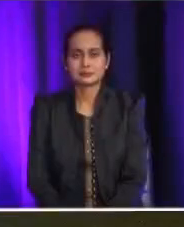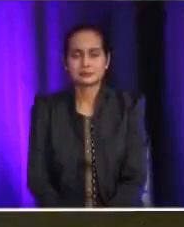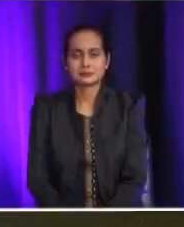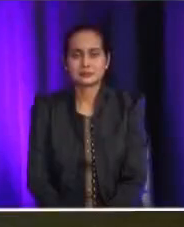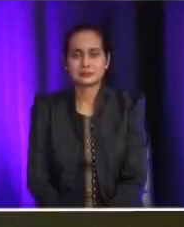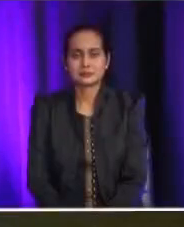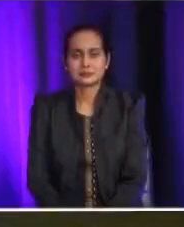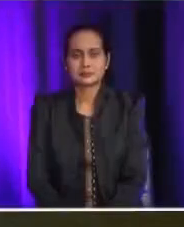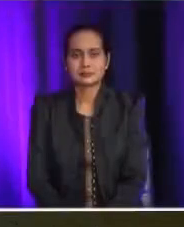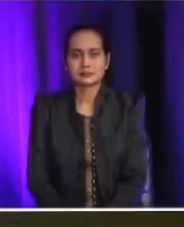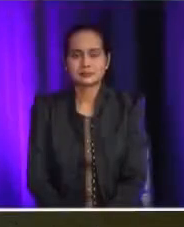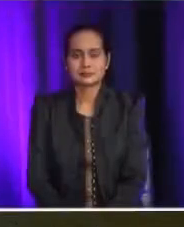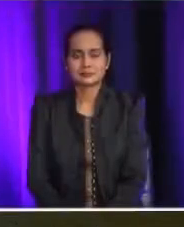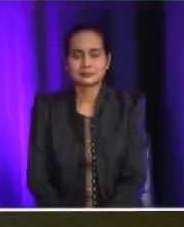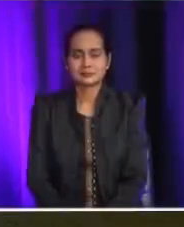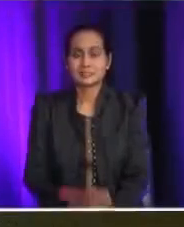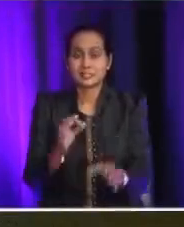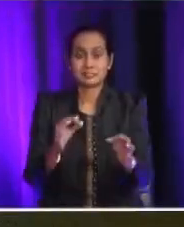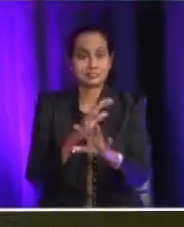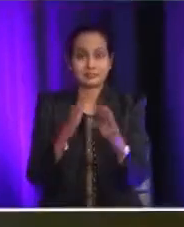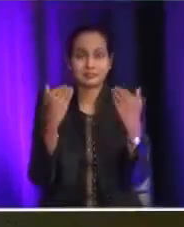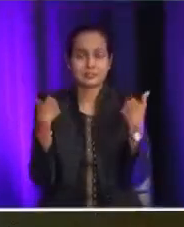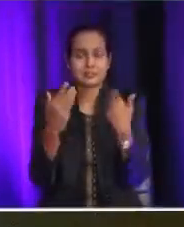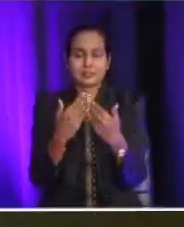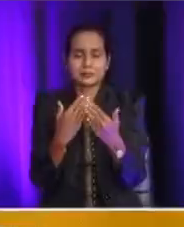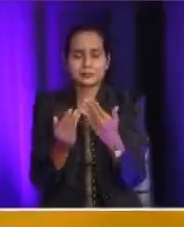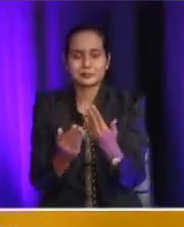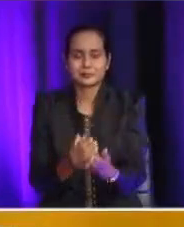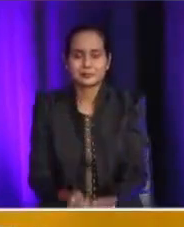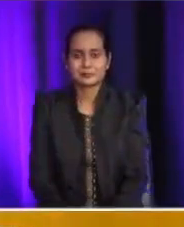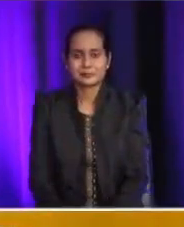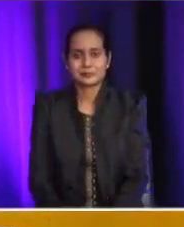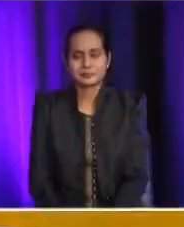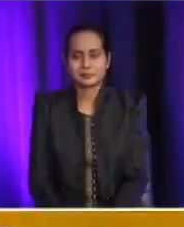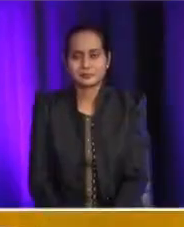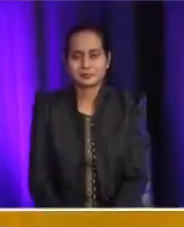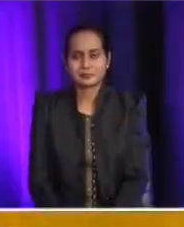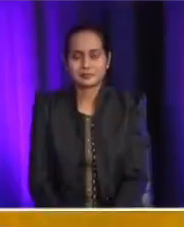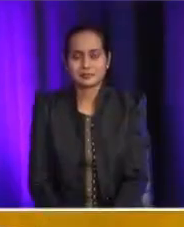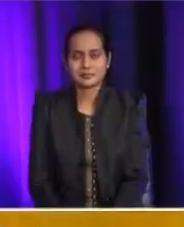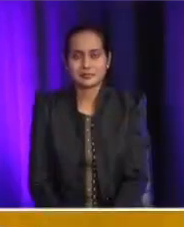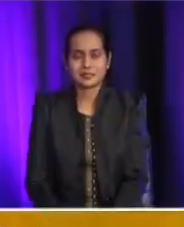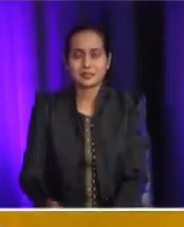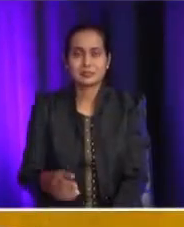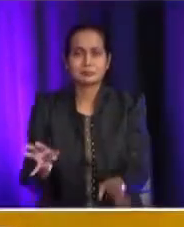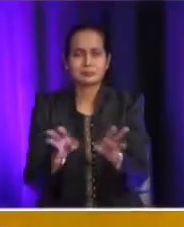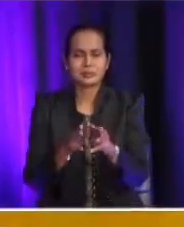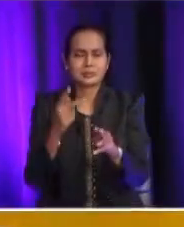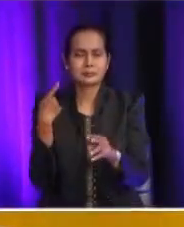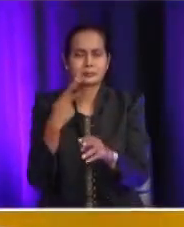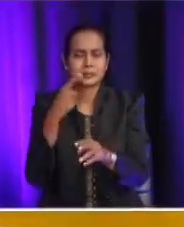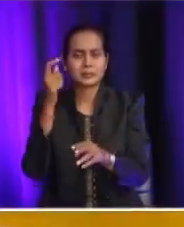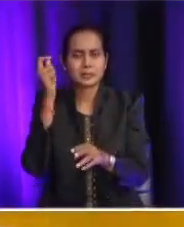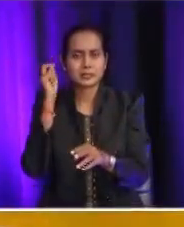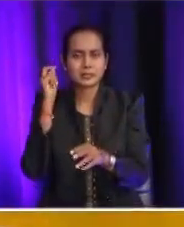bersedia menerima kekalahan. Baiklah ya. Jadi sebenarnya seperti yang kita kata tadi ya,